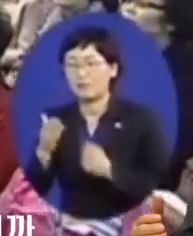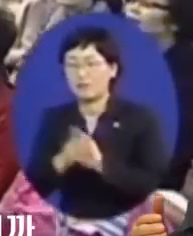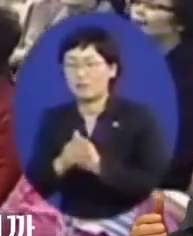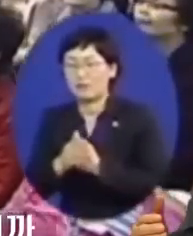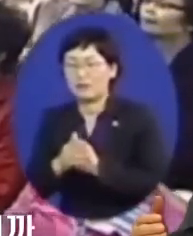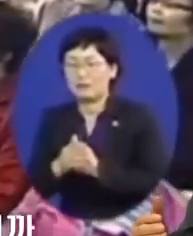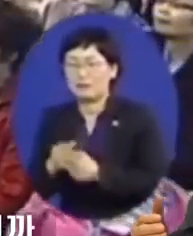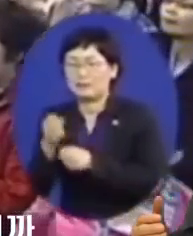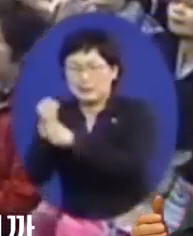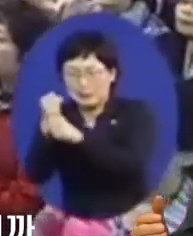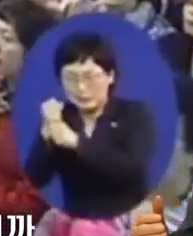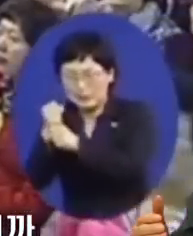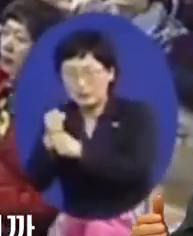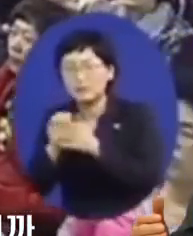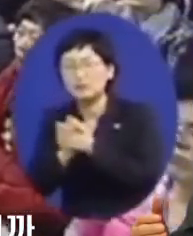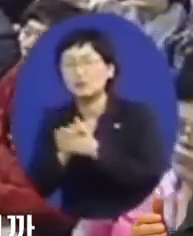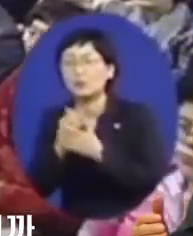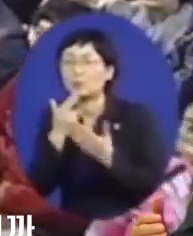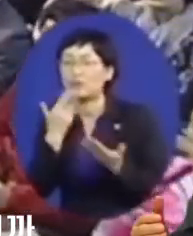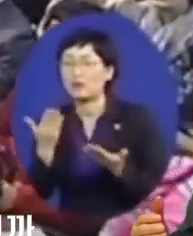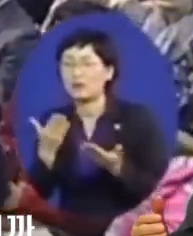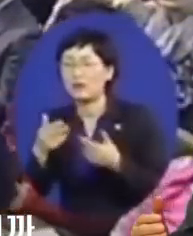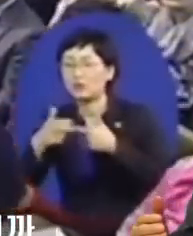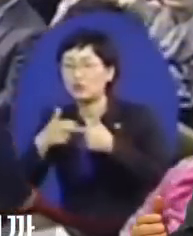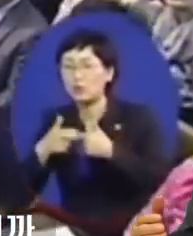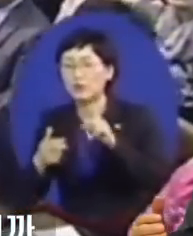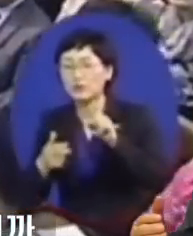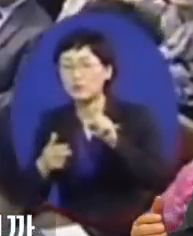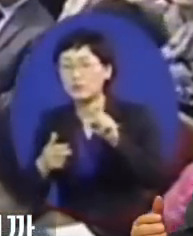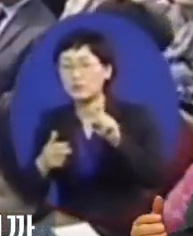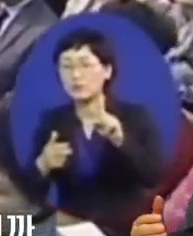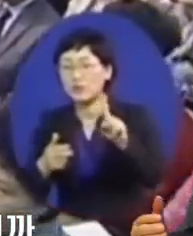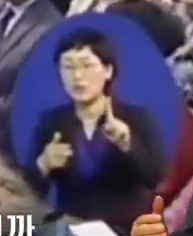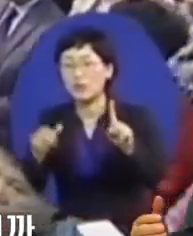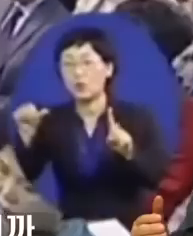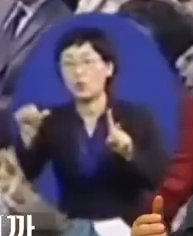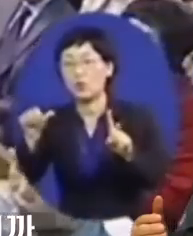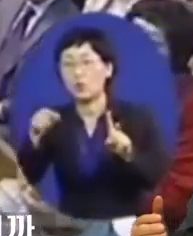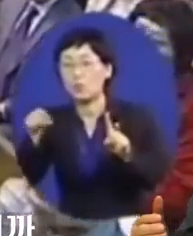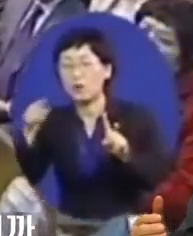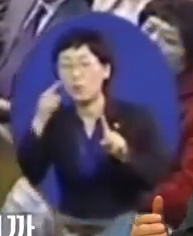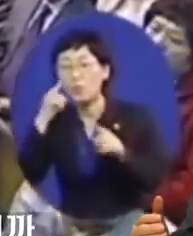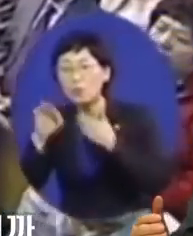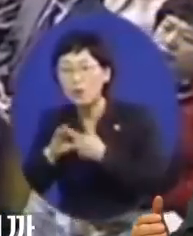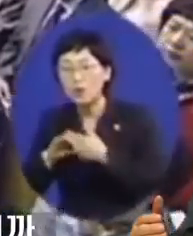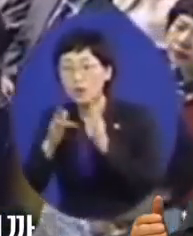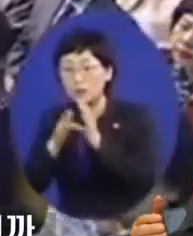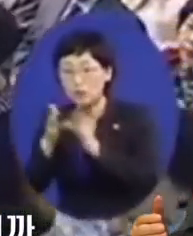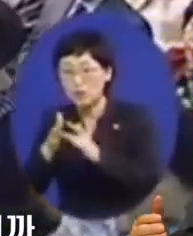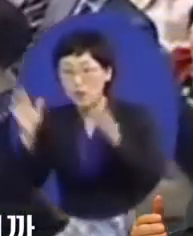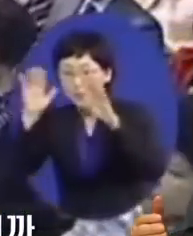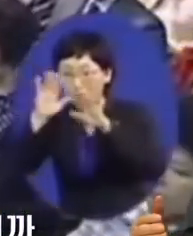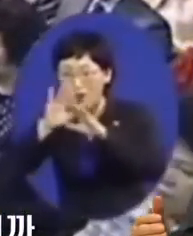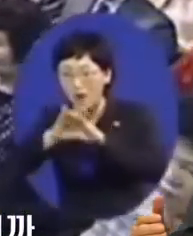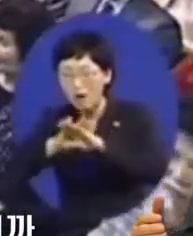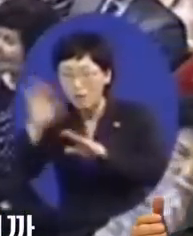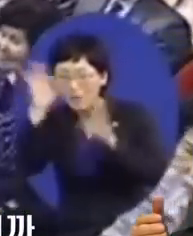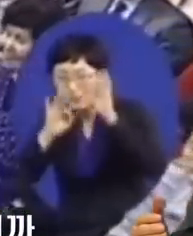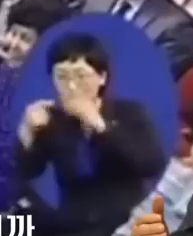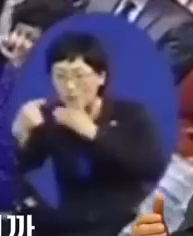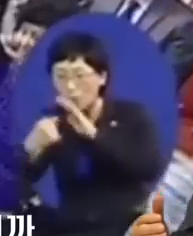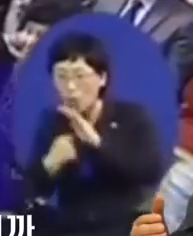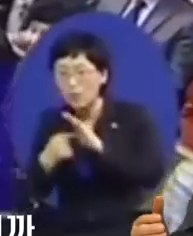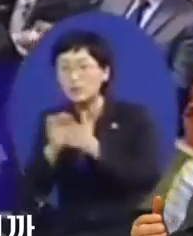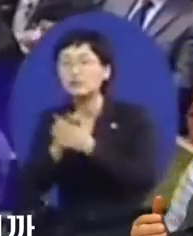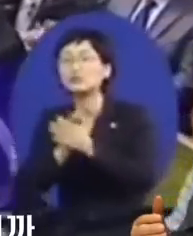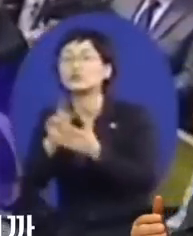결사적인 기도를 하지 않습니다. 누가 보면 11장 5절로 8절에는 예수님이 밤중에 찾아온 친구에 대한 이야기를 하고 계십니다. 너희 중에 누가